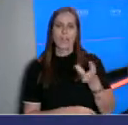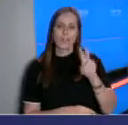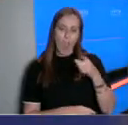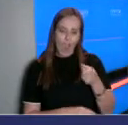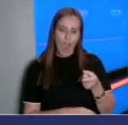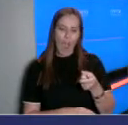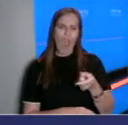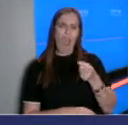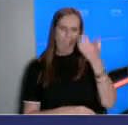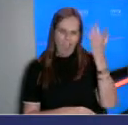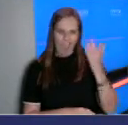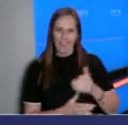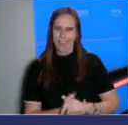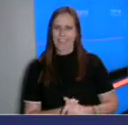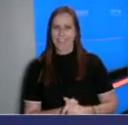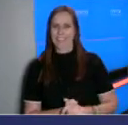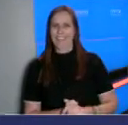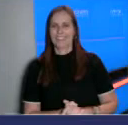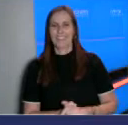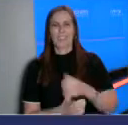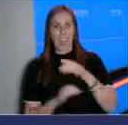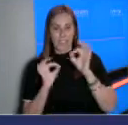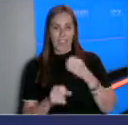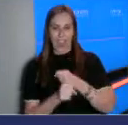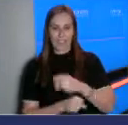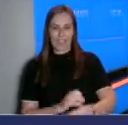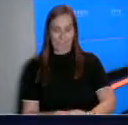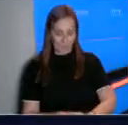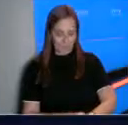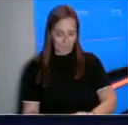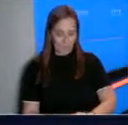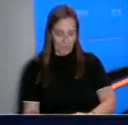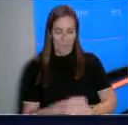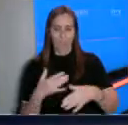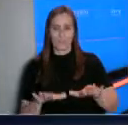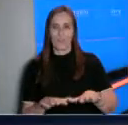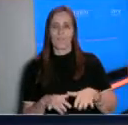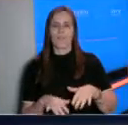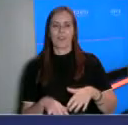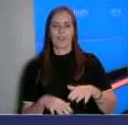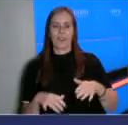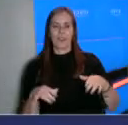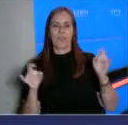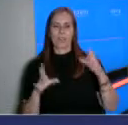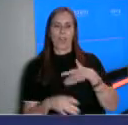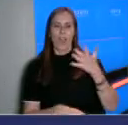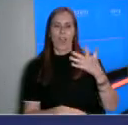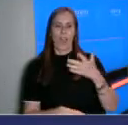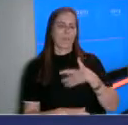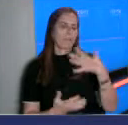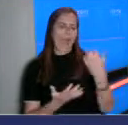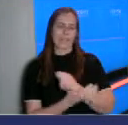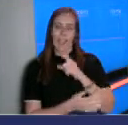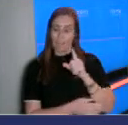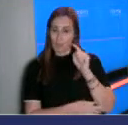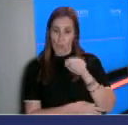ככה להגיד את זה בשלב. בסדר, נו. היא אשכרה עשתה את זה. כולם יושבים בבית על הספק אחרי עם הקרס בירה, ואני הייתי תוכן פה את כל... אבל